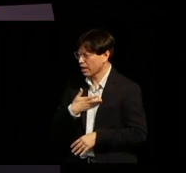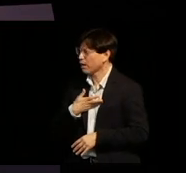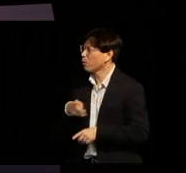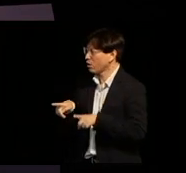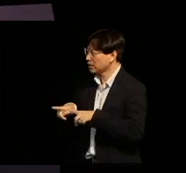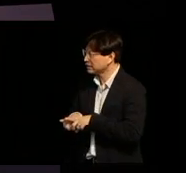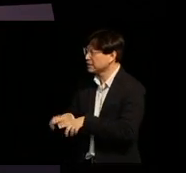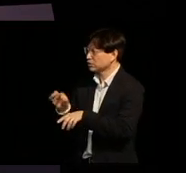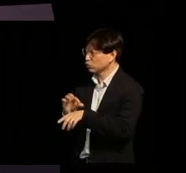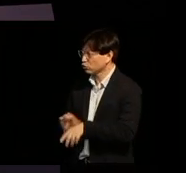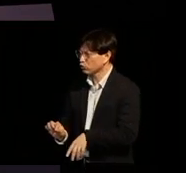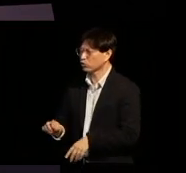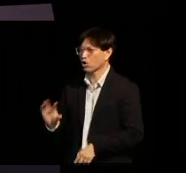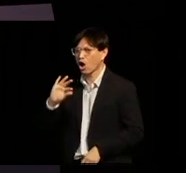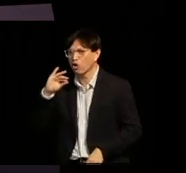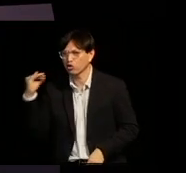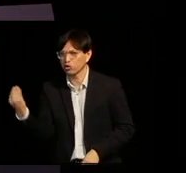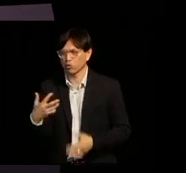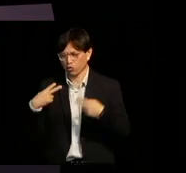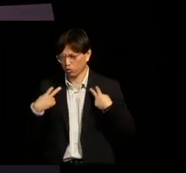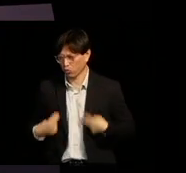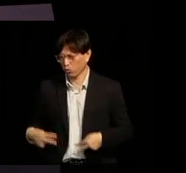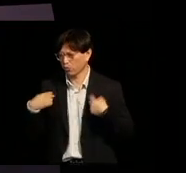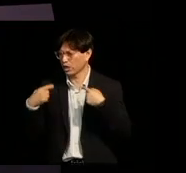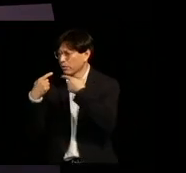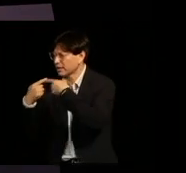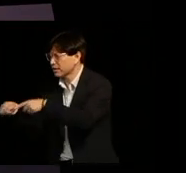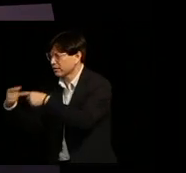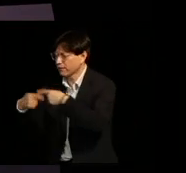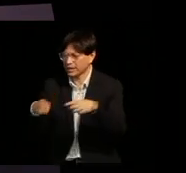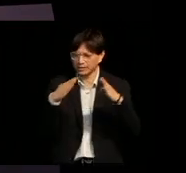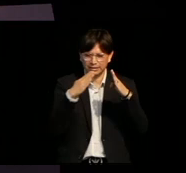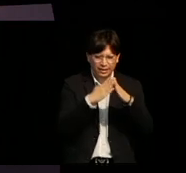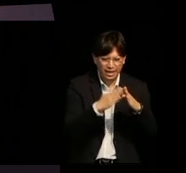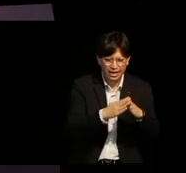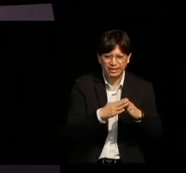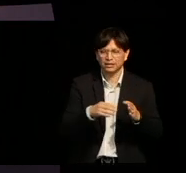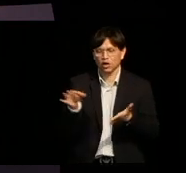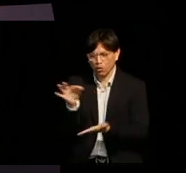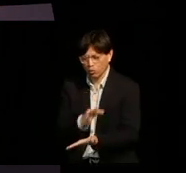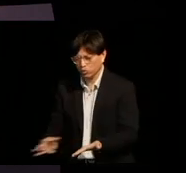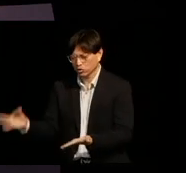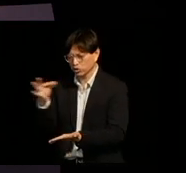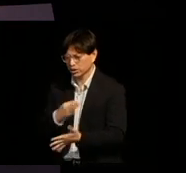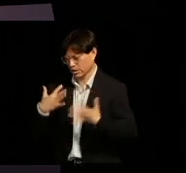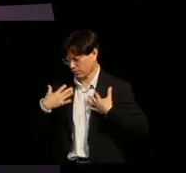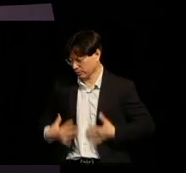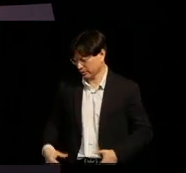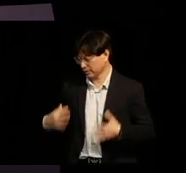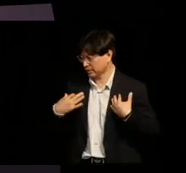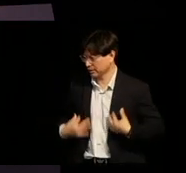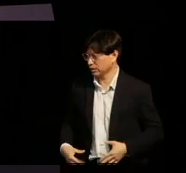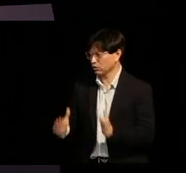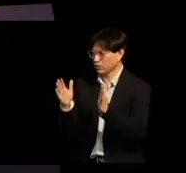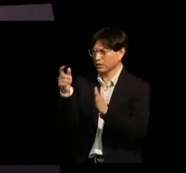parrocchie diverse in territori diversi in luoghi diversi ognuno cucir l'abito in base alla sua parrocchia però come cio